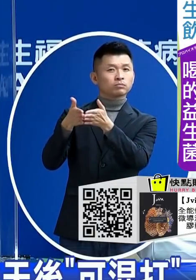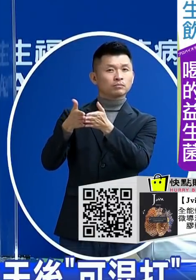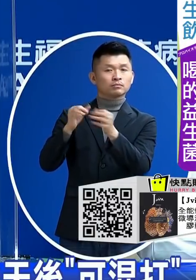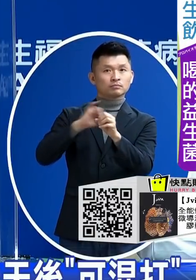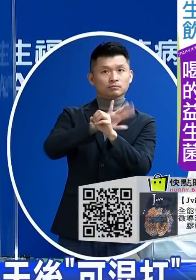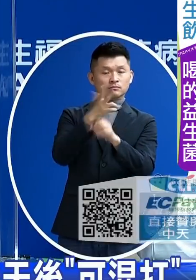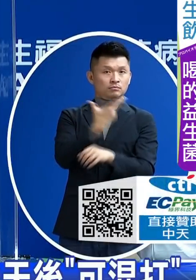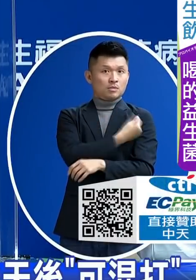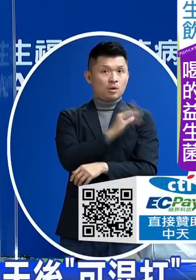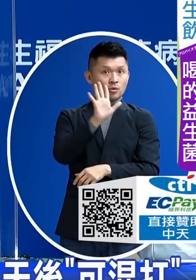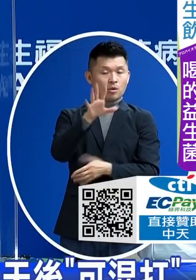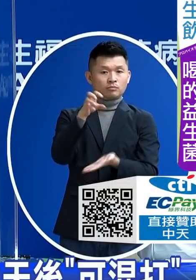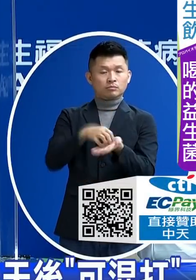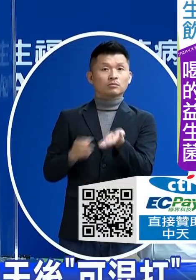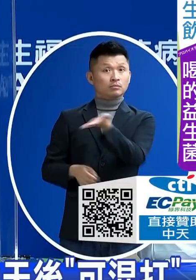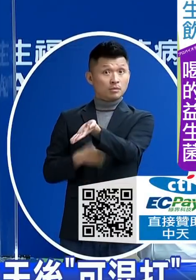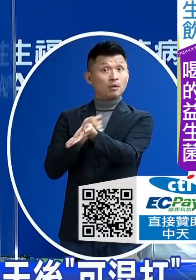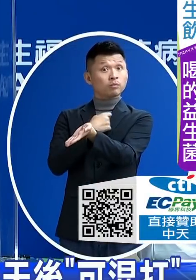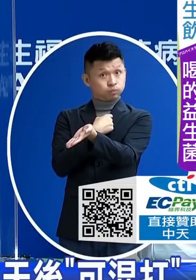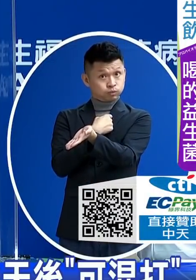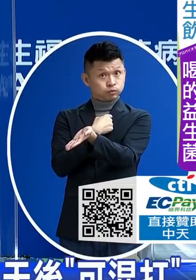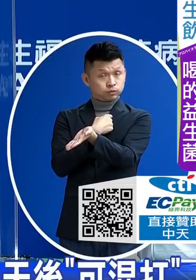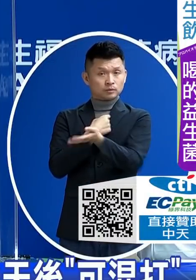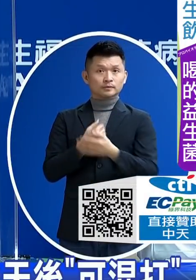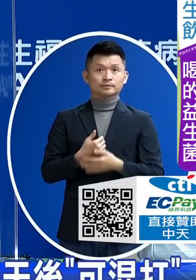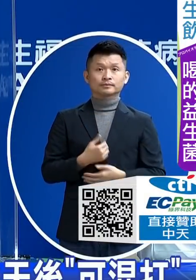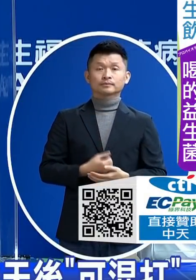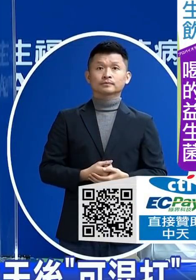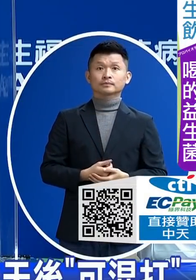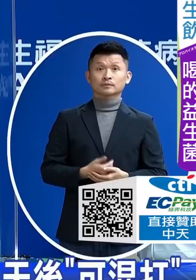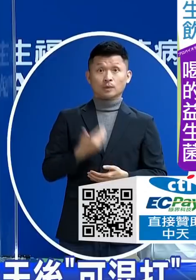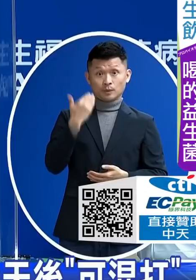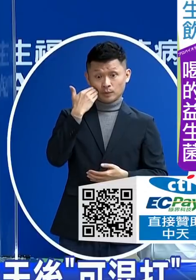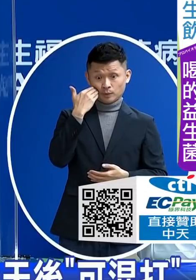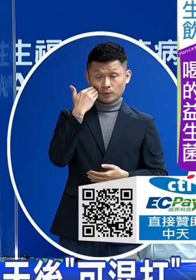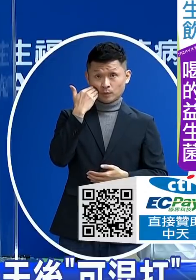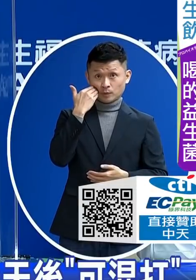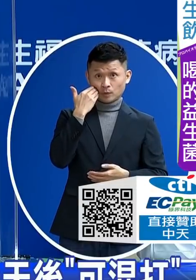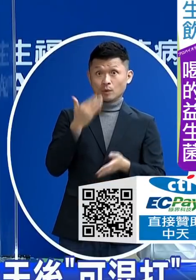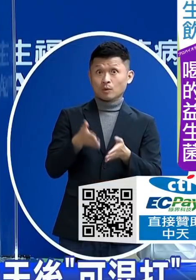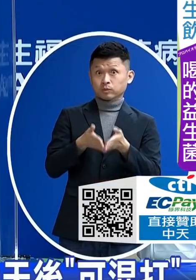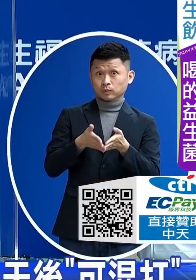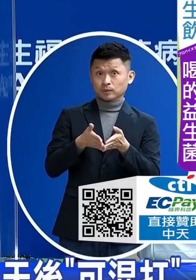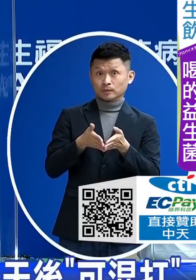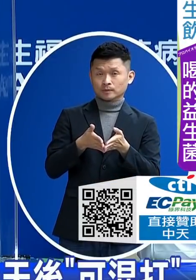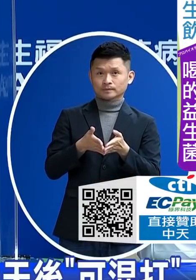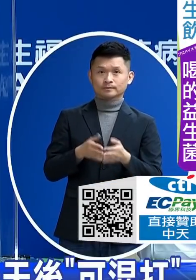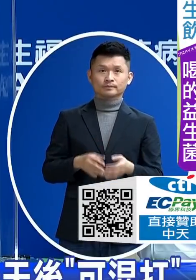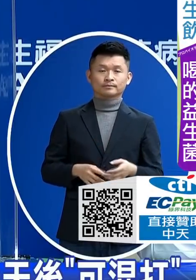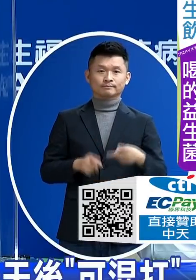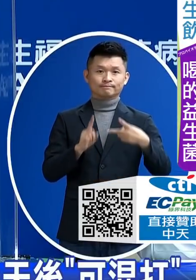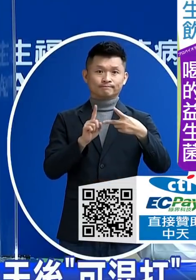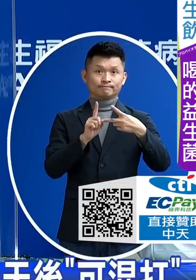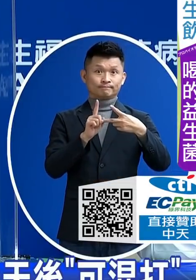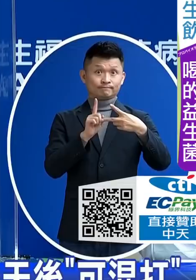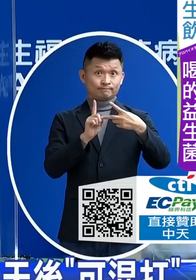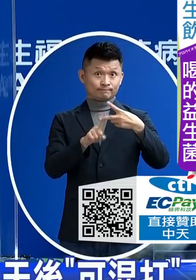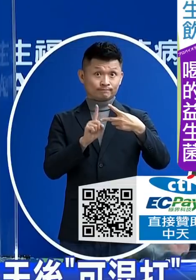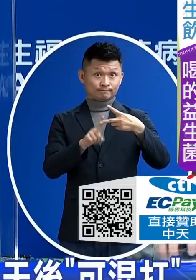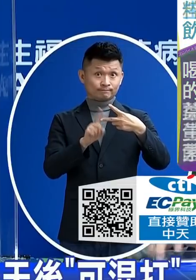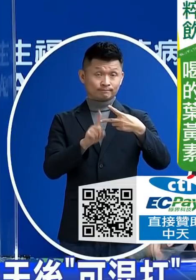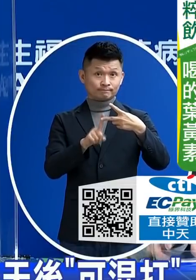疫苗的接种证明，有这样的一个条件，它只要跟最后一剂的高端疫苗间